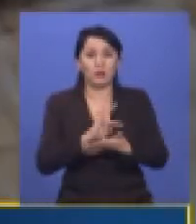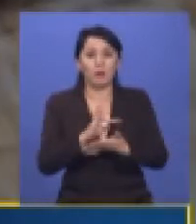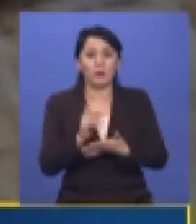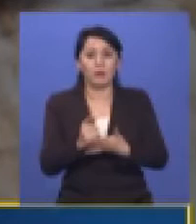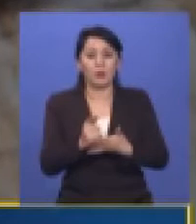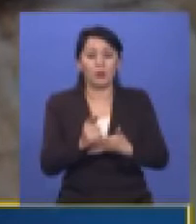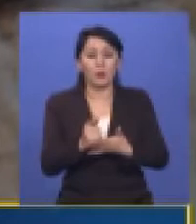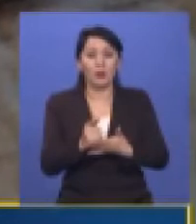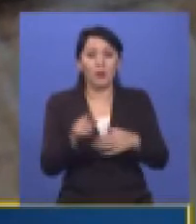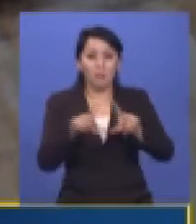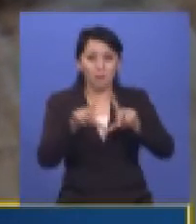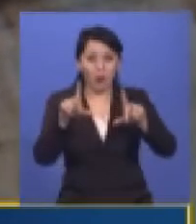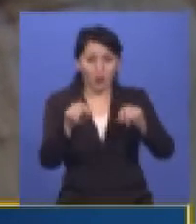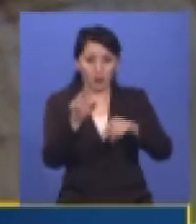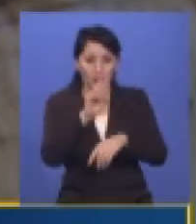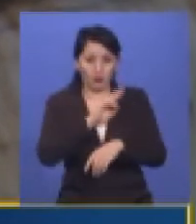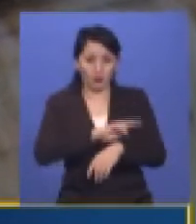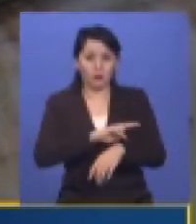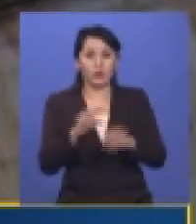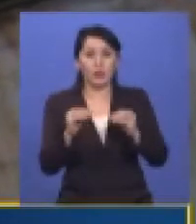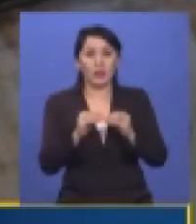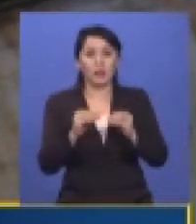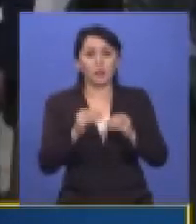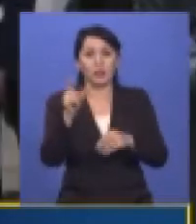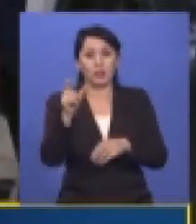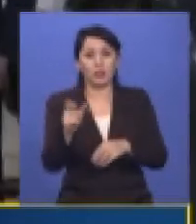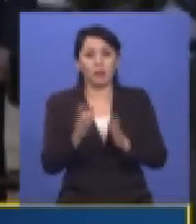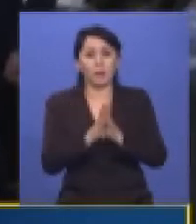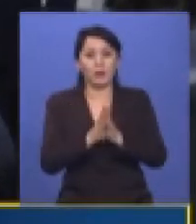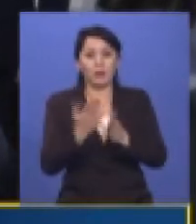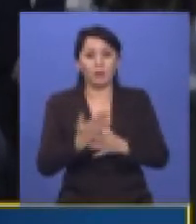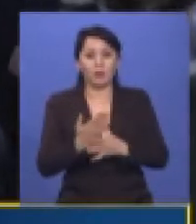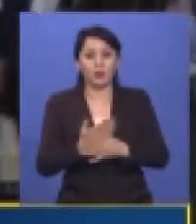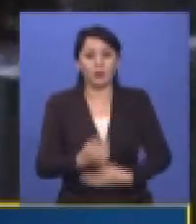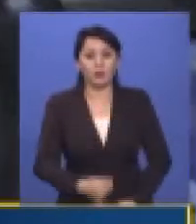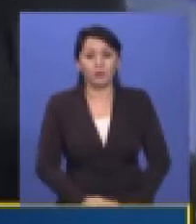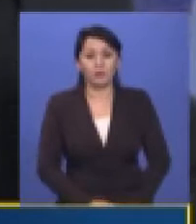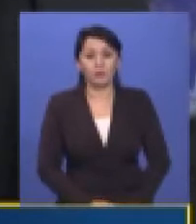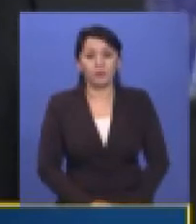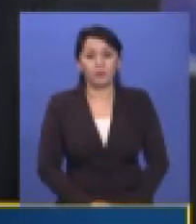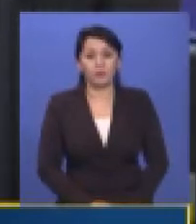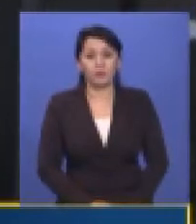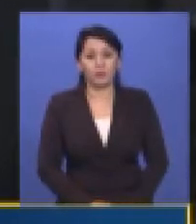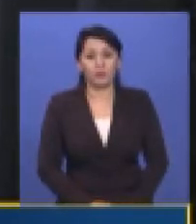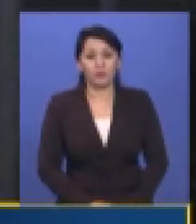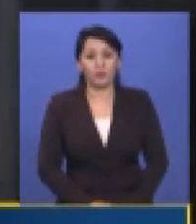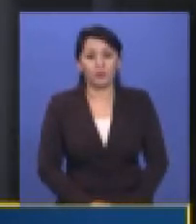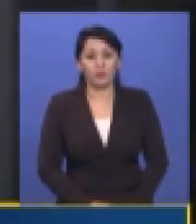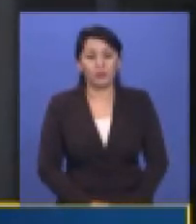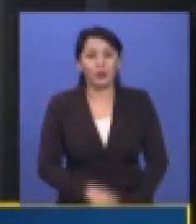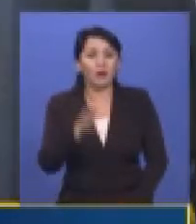қамтамасыз ету. Модуль жұмыс істегелі оған 1000-ға жуық азамат жүгінген. За время работы сервиса принято 534